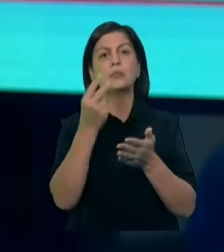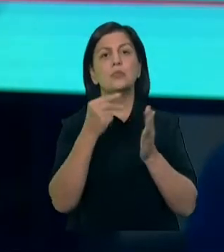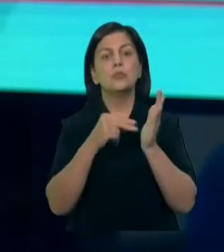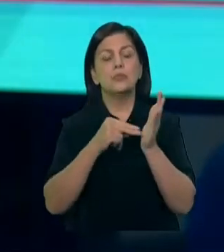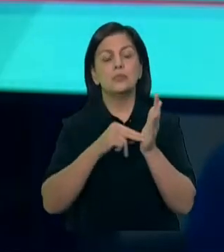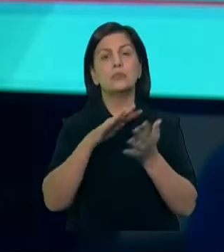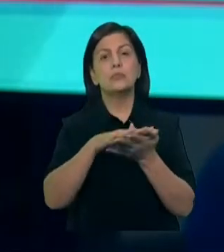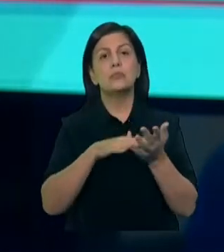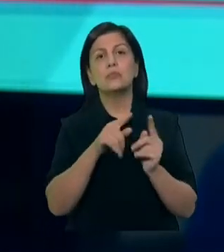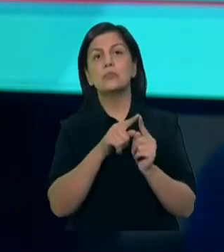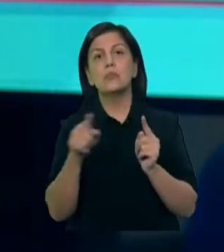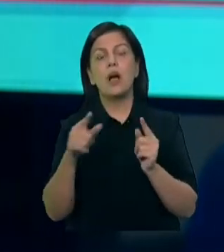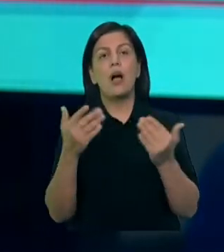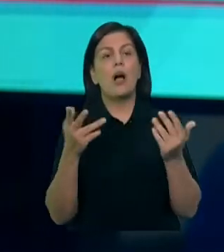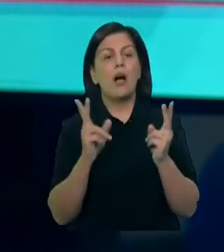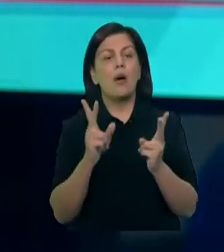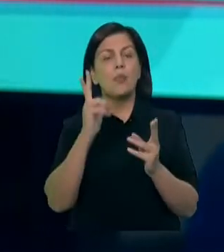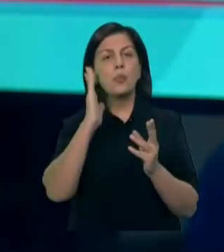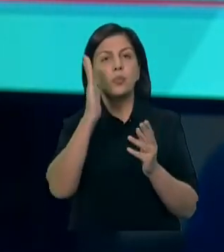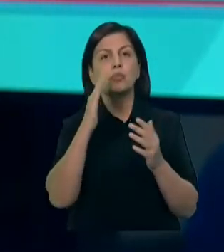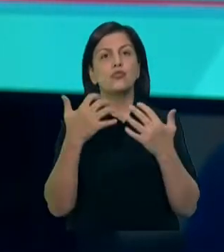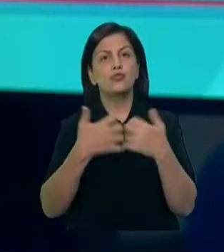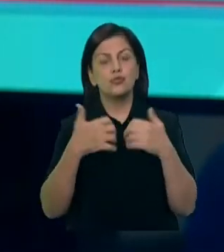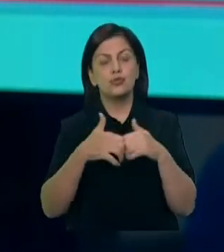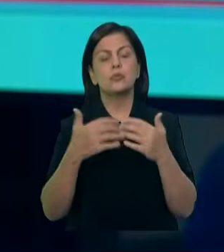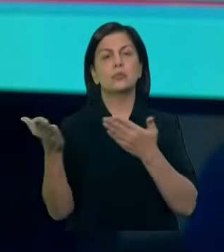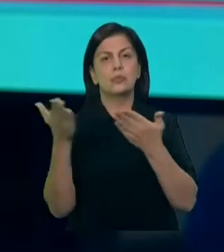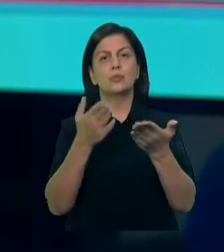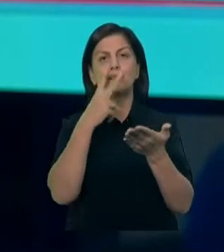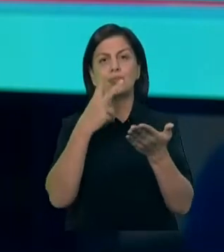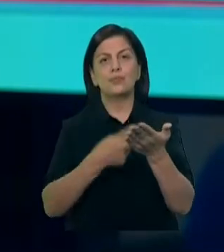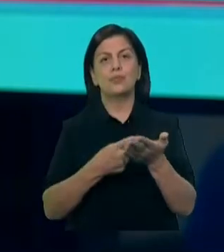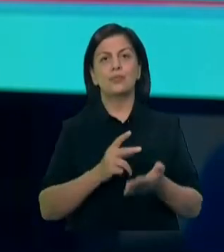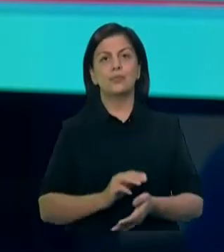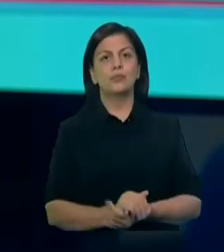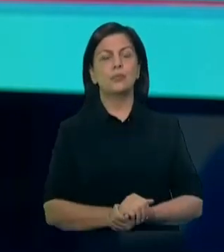Qiymətlər bundan sonra necə tənzimlənəcək sıradakı süjetdə biləcəksiniz.